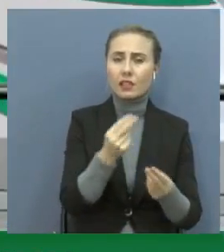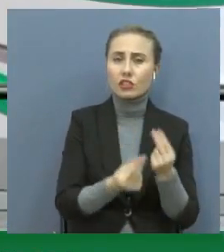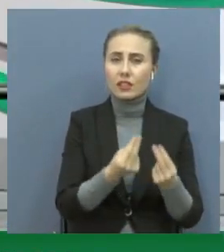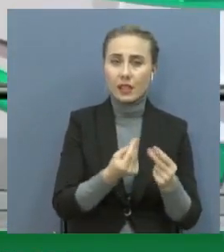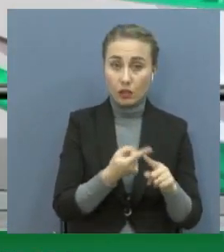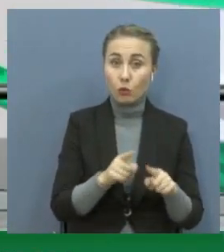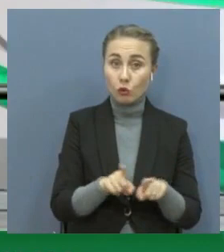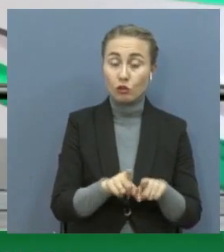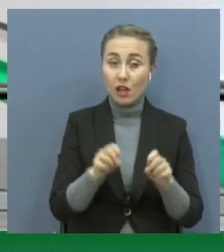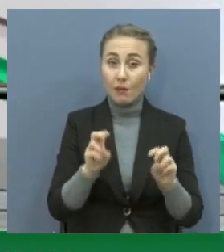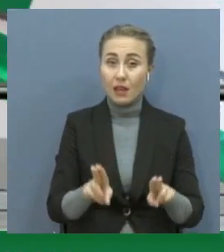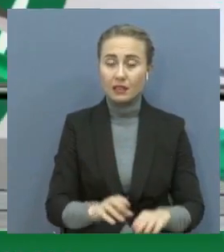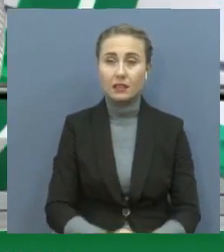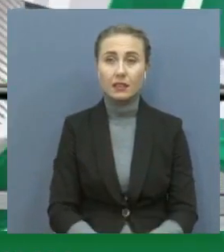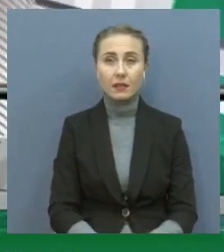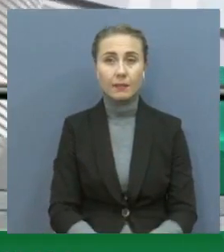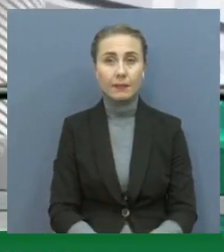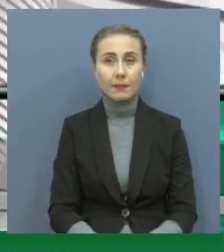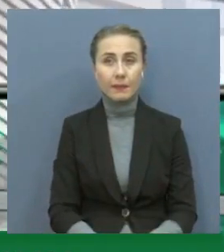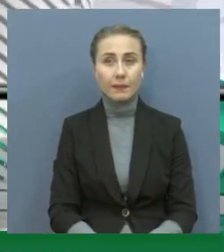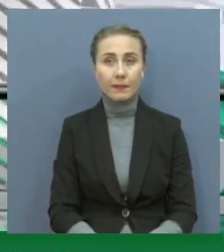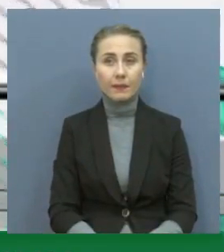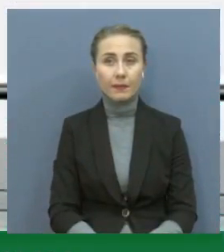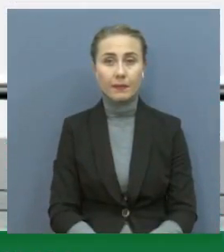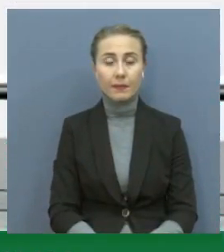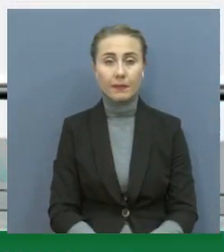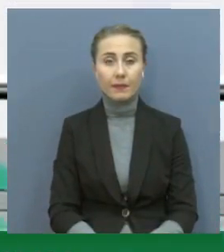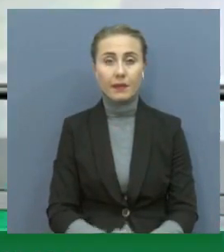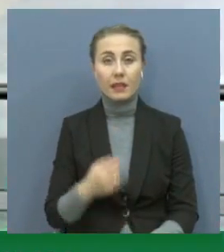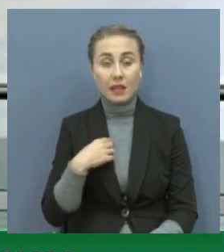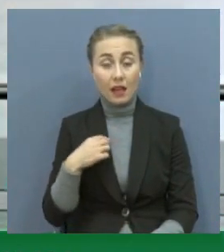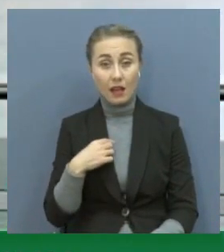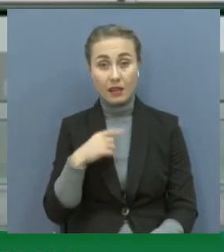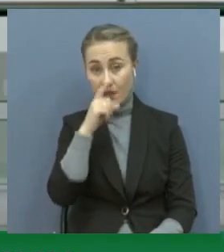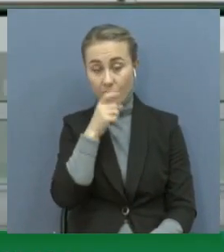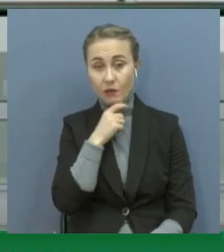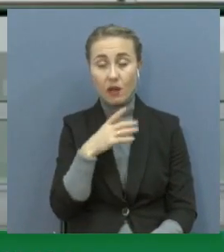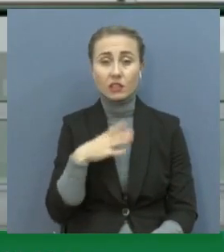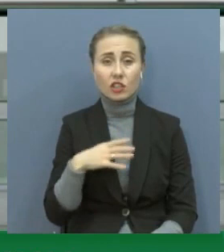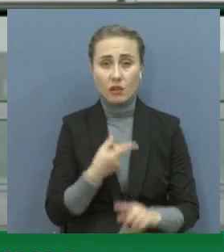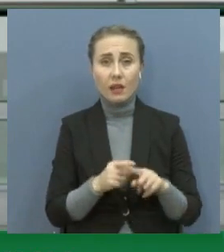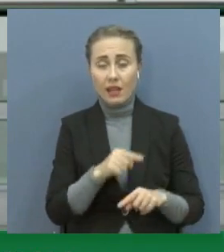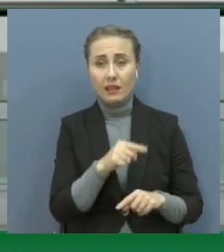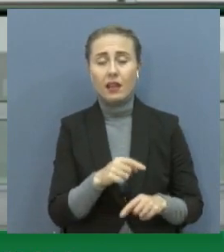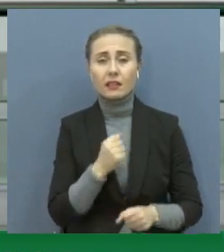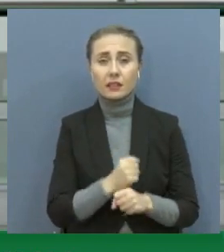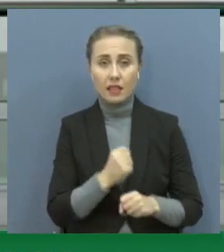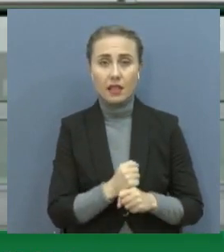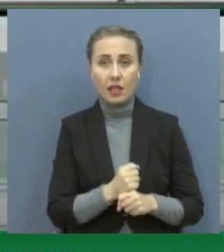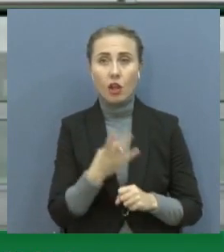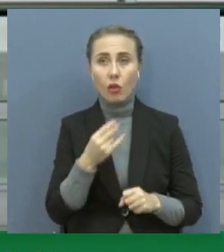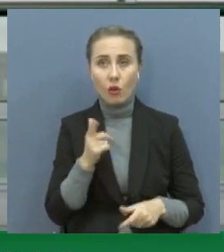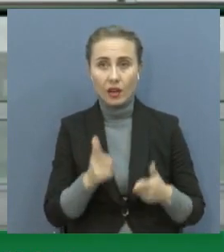опасны? Я не хочу сейчас рассуждать о том, кем это делается, зачем это делается, но реально, это